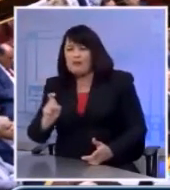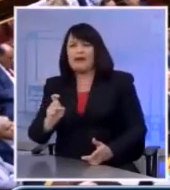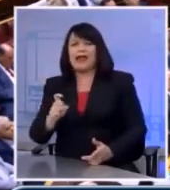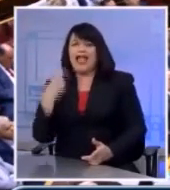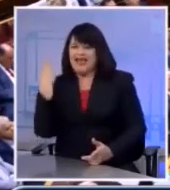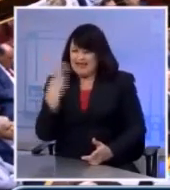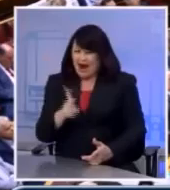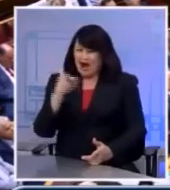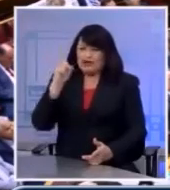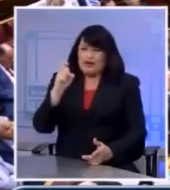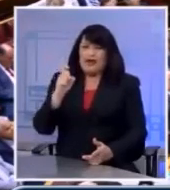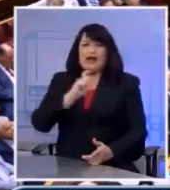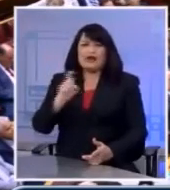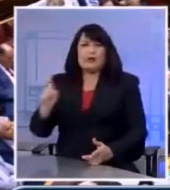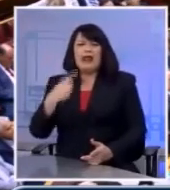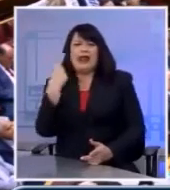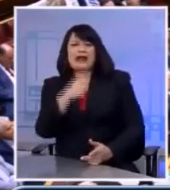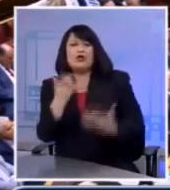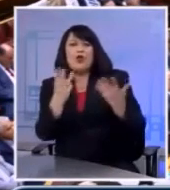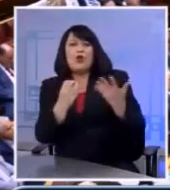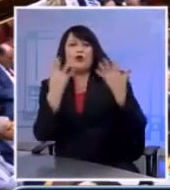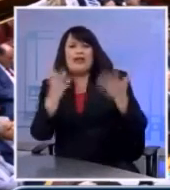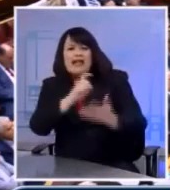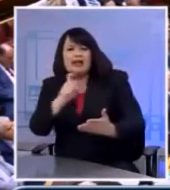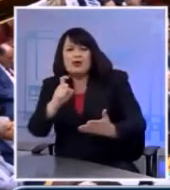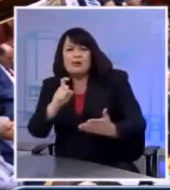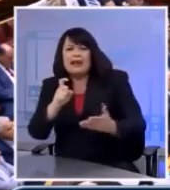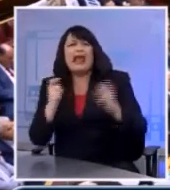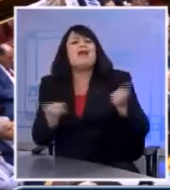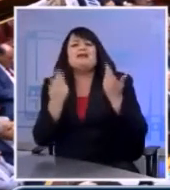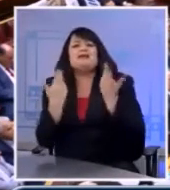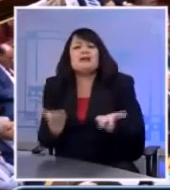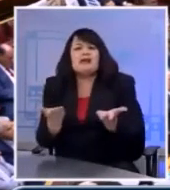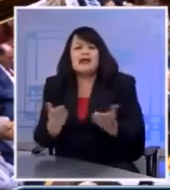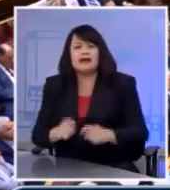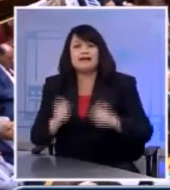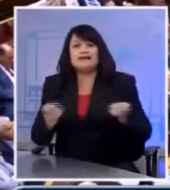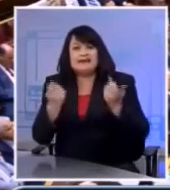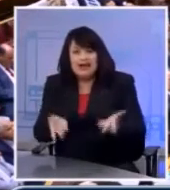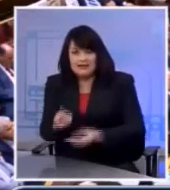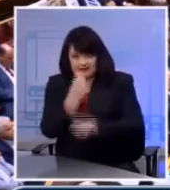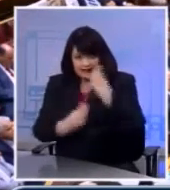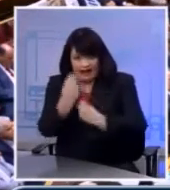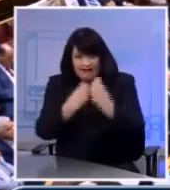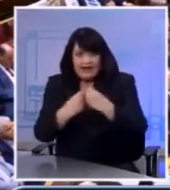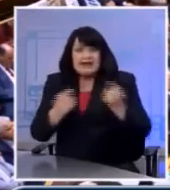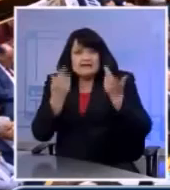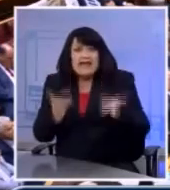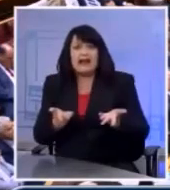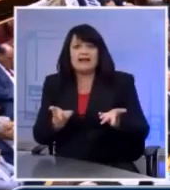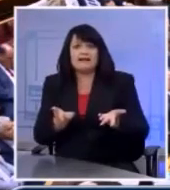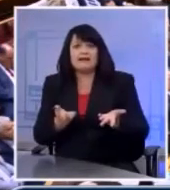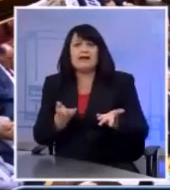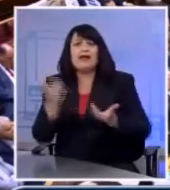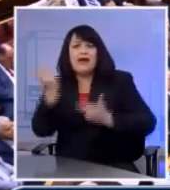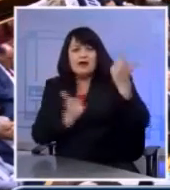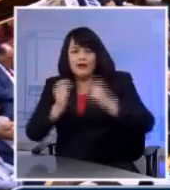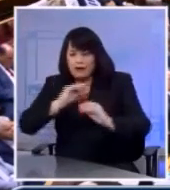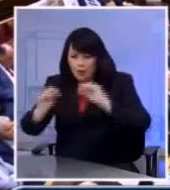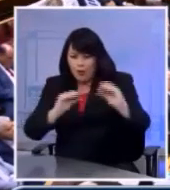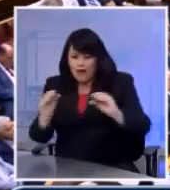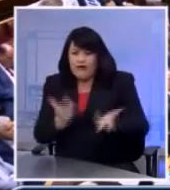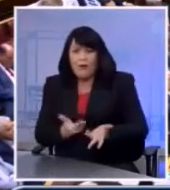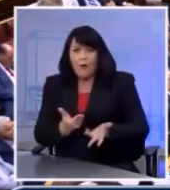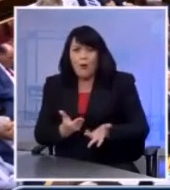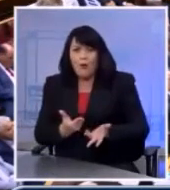210 εκατομμύρια, 189 εκατομμύρια. Τα κάνατε. Τι τα κάνατε τα λεφτά. Θα μας πείτε, τα φάγατε τα λεφτά. Πού πήγαν τα λεφτά. Και